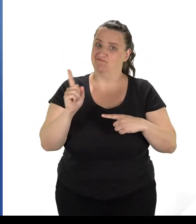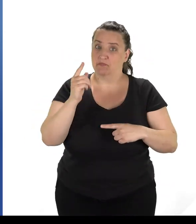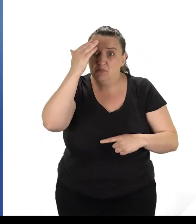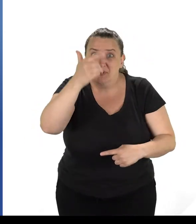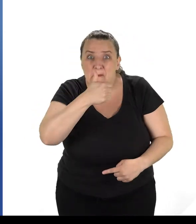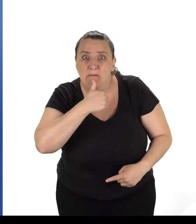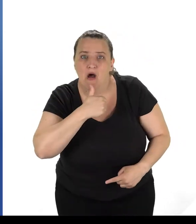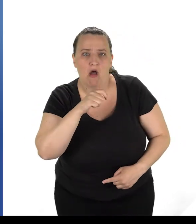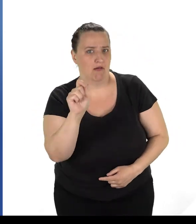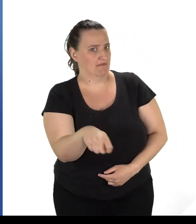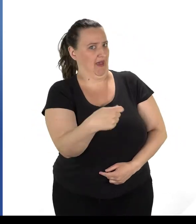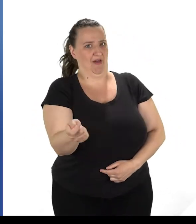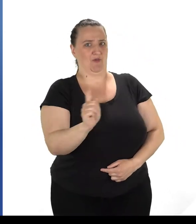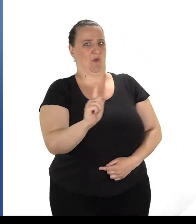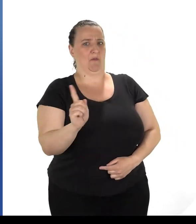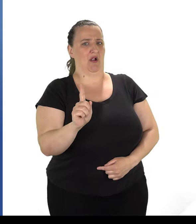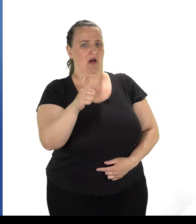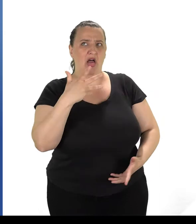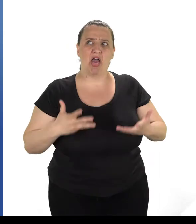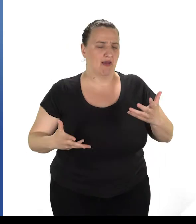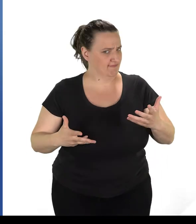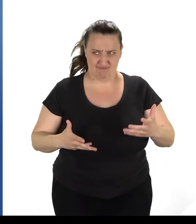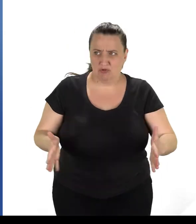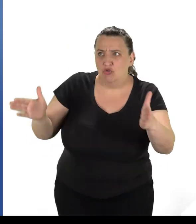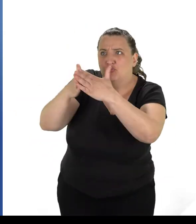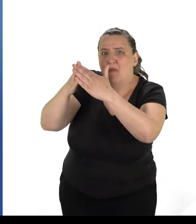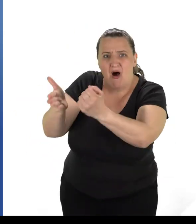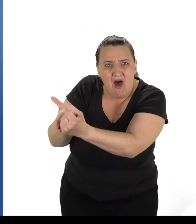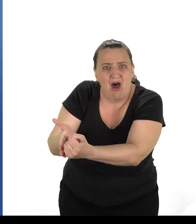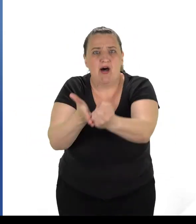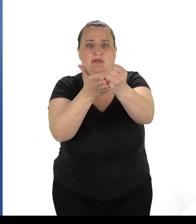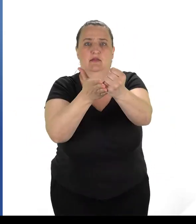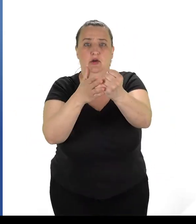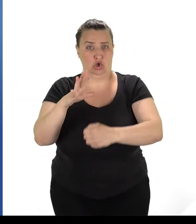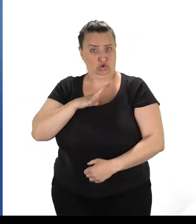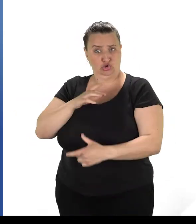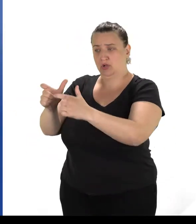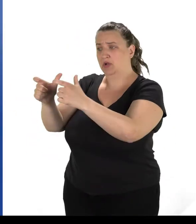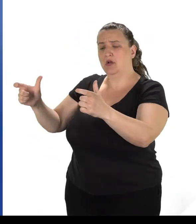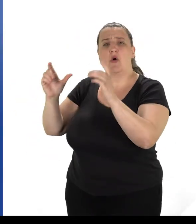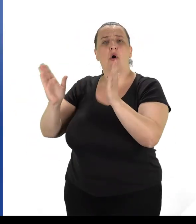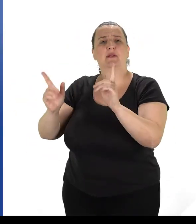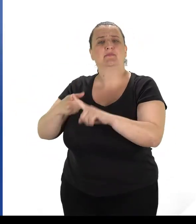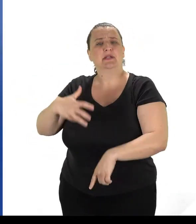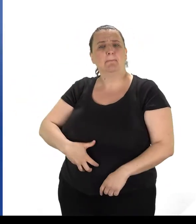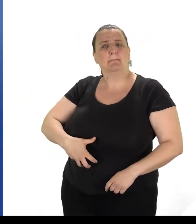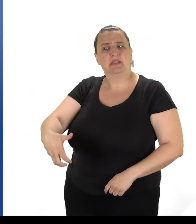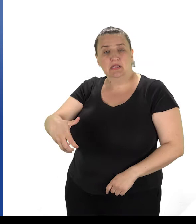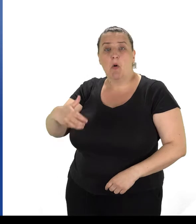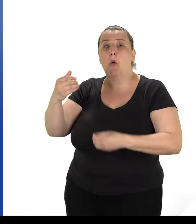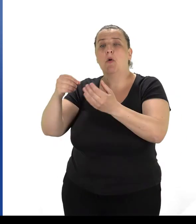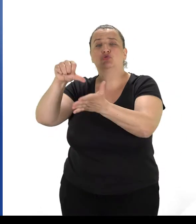pas douloureuses. Et si c'est le cas, ce n'est pas normal. N'hésite pas à demander de l'aide. Il existe